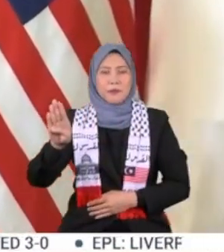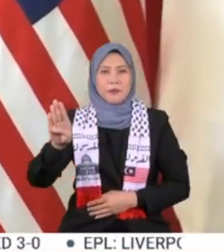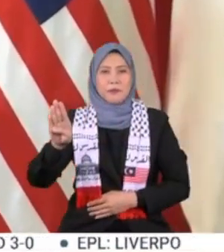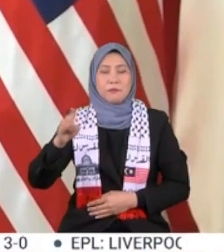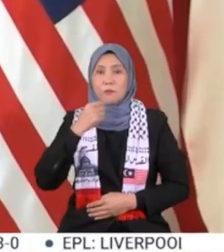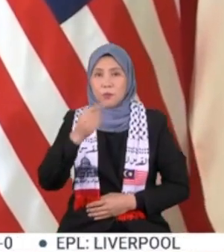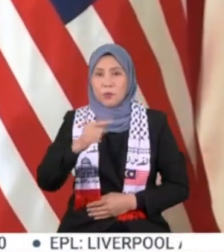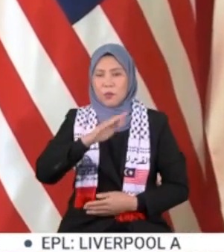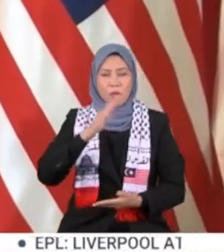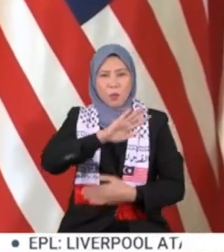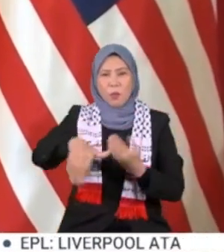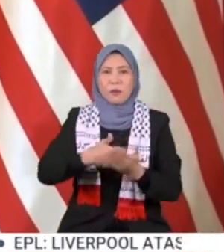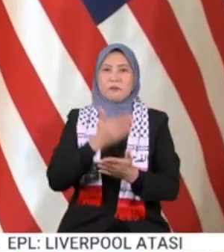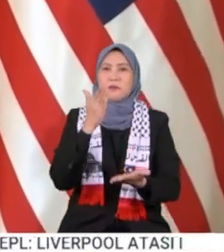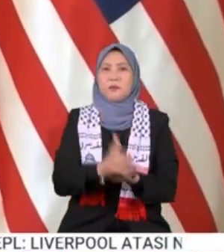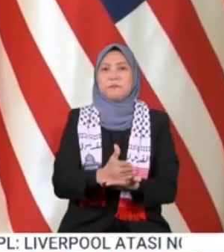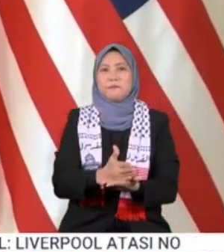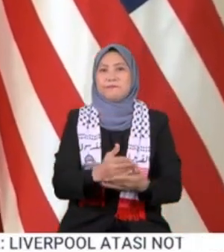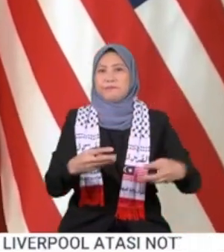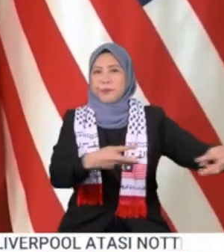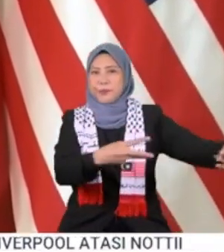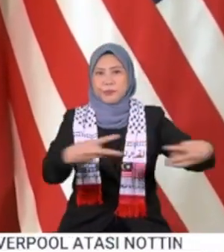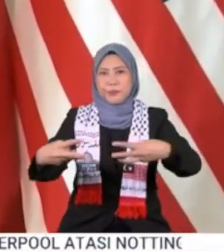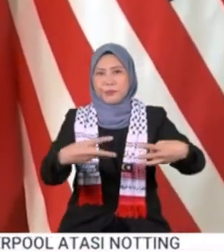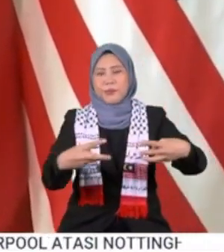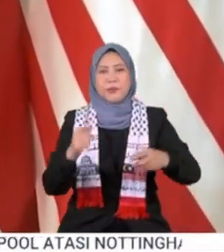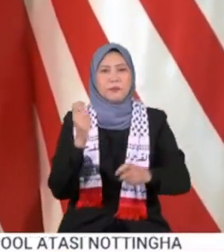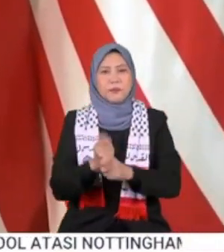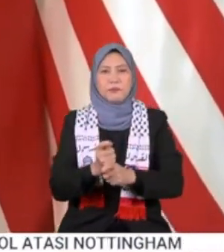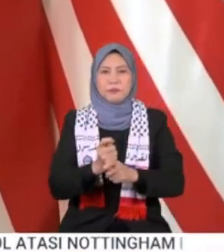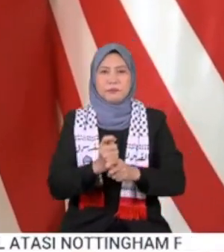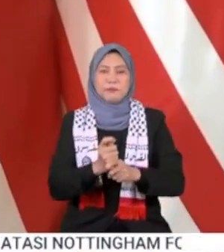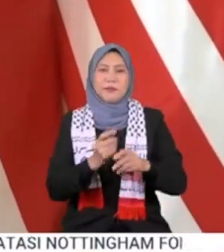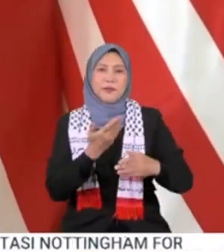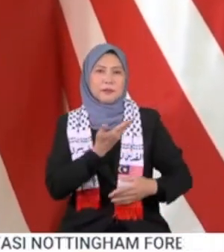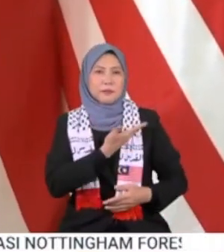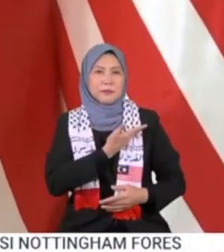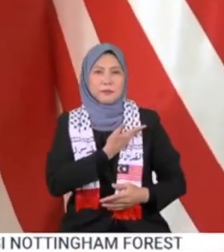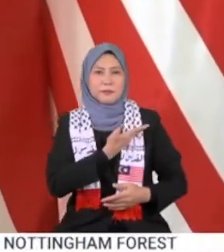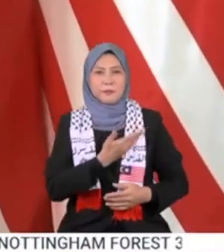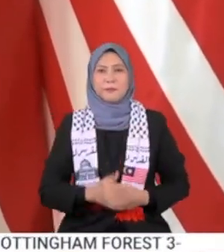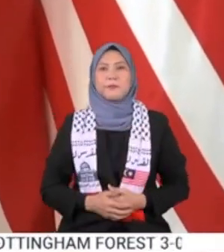yang menyeru gencatan senjata segera dan berkekalan di bumi